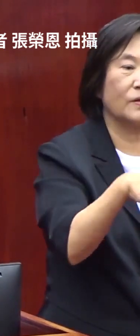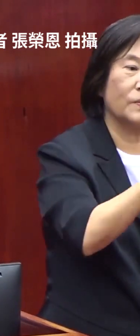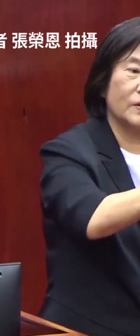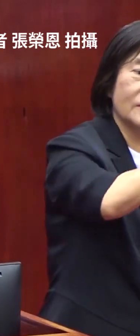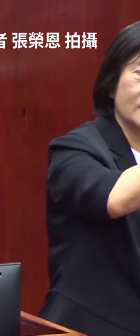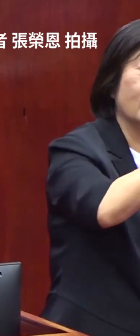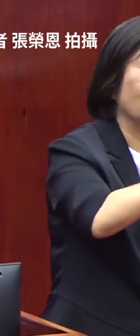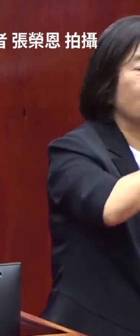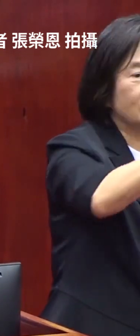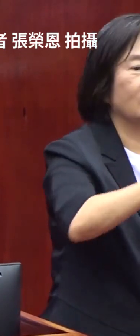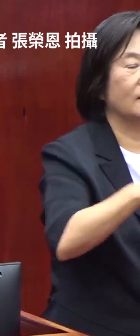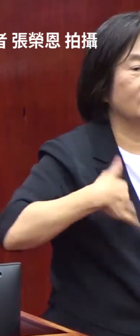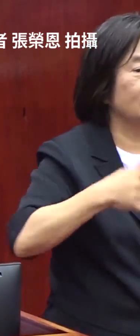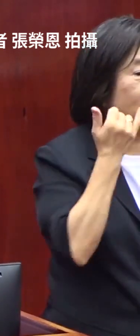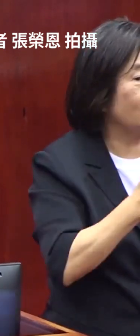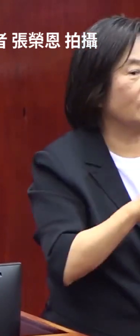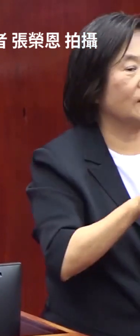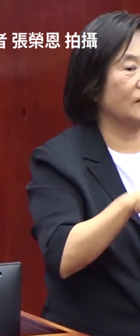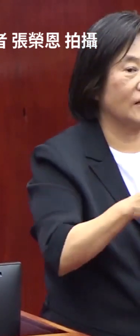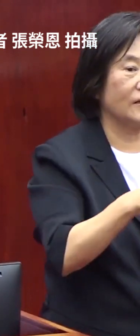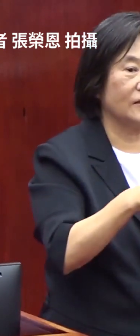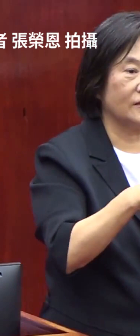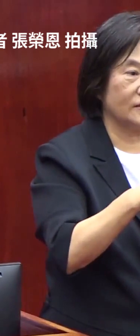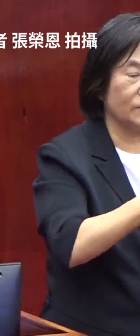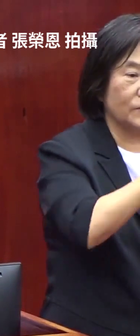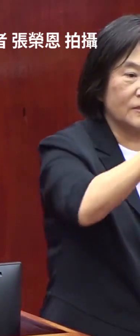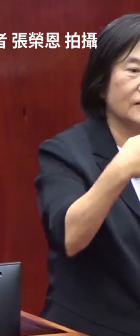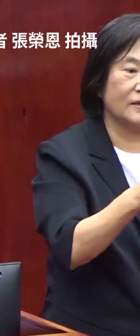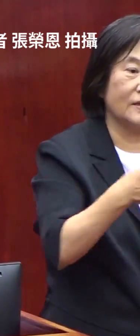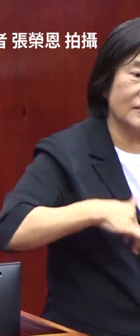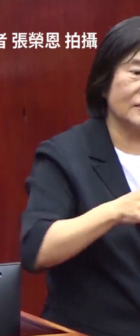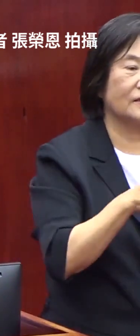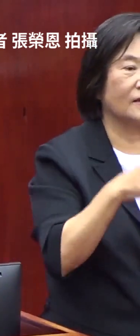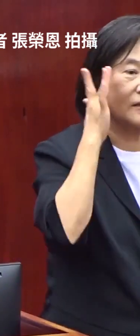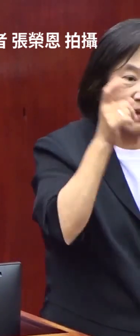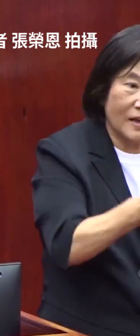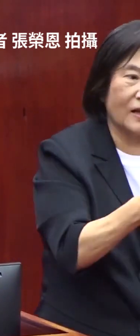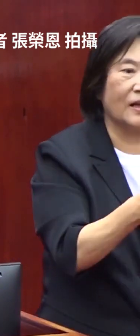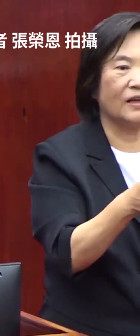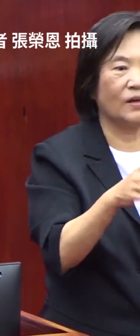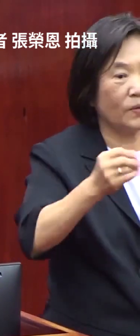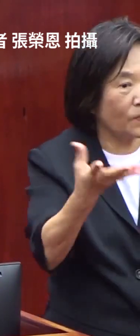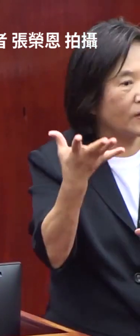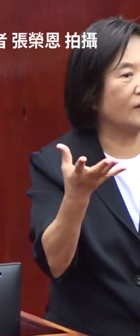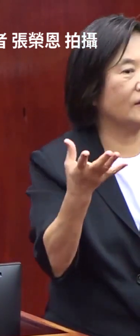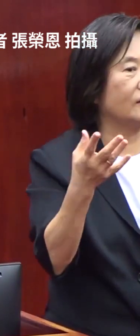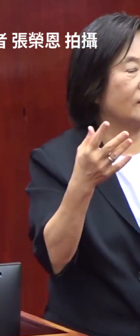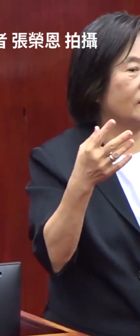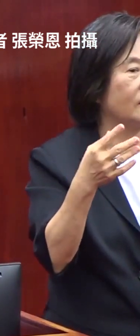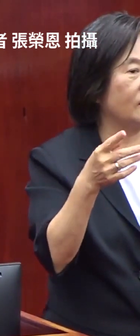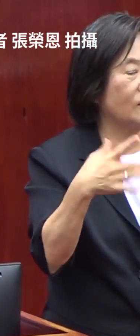山的彰新、文山的和兴、南港小湾、万华青年乐集、万华举